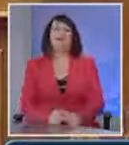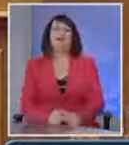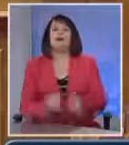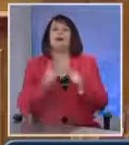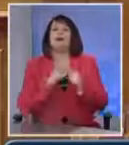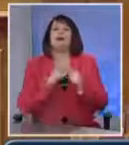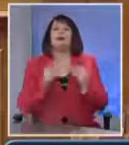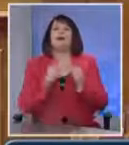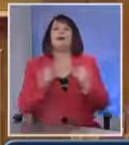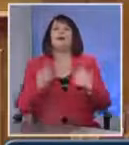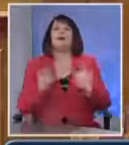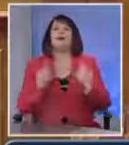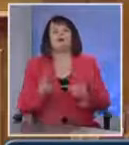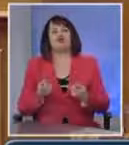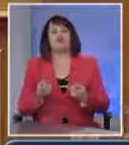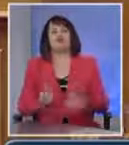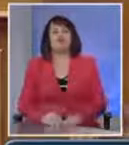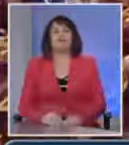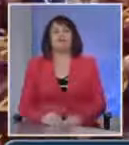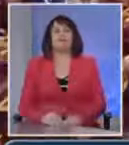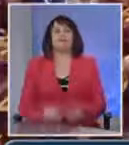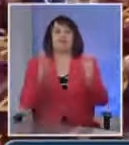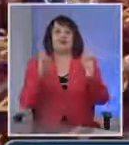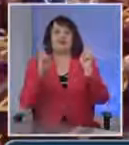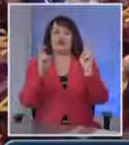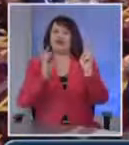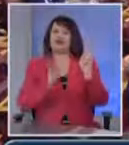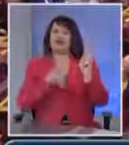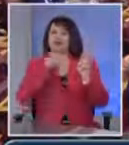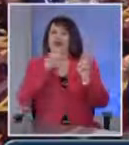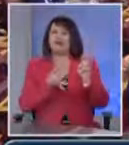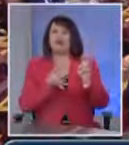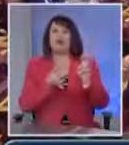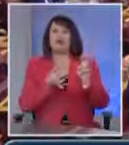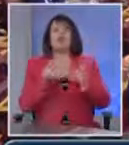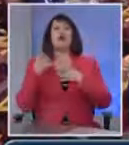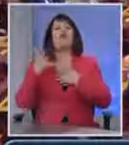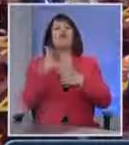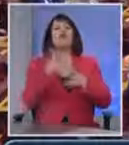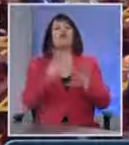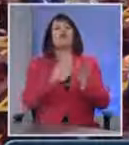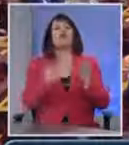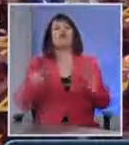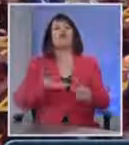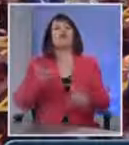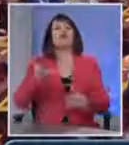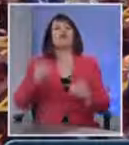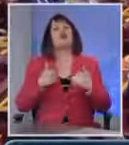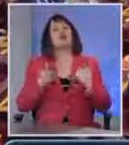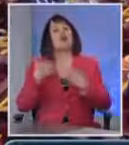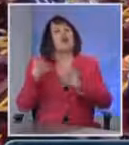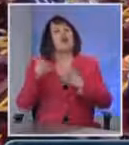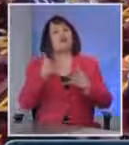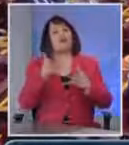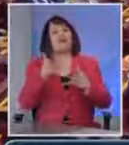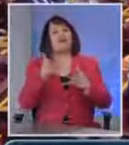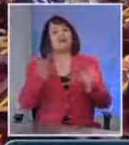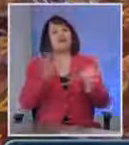που αφορά τους νέους. Ο επιχειρησιακός τίτλος θα μπορούσε να είναι ξεγελώντας τους 16άριδες. Το σχέδιο της κυβέρνησης